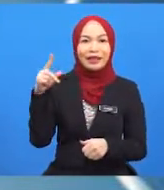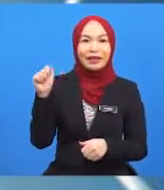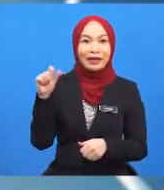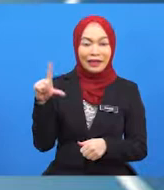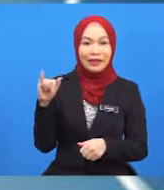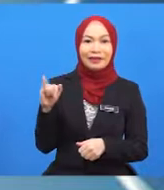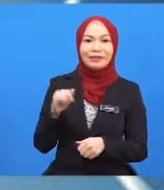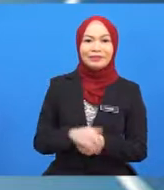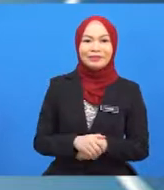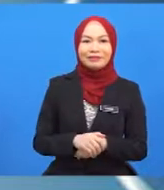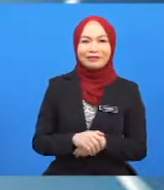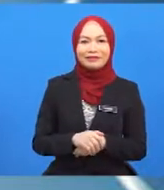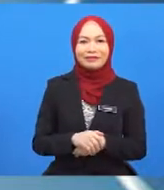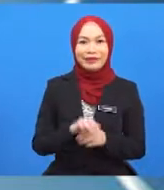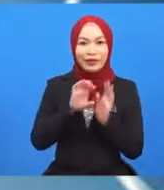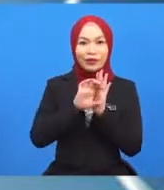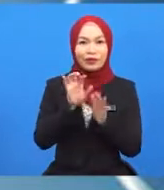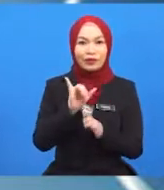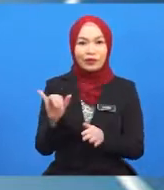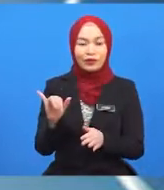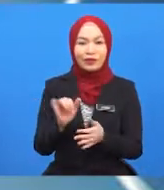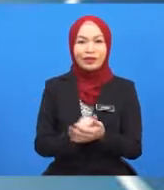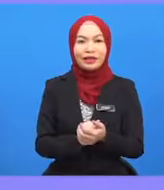yang beralkali yang biasa ada di rumah kita?